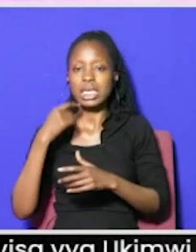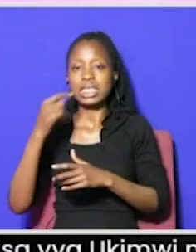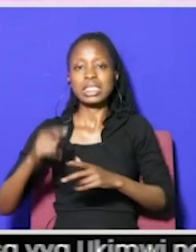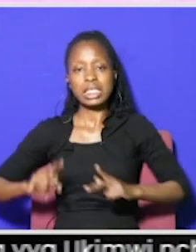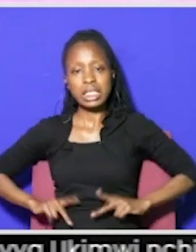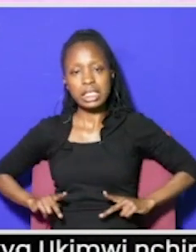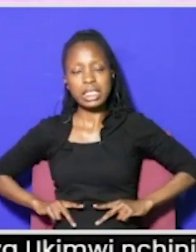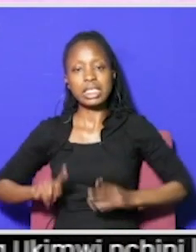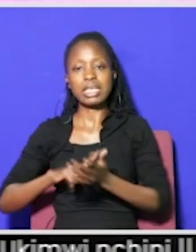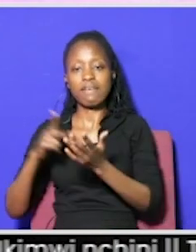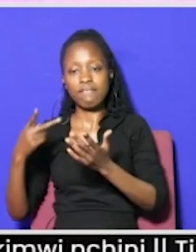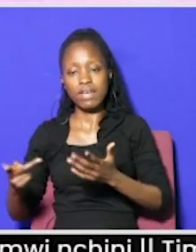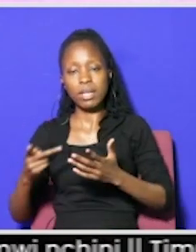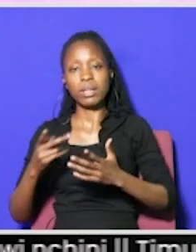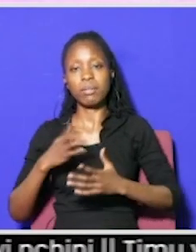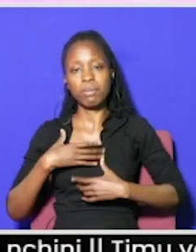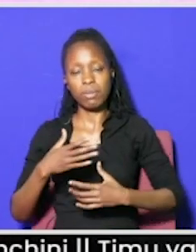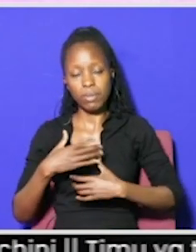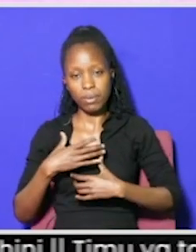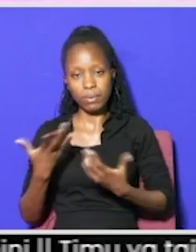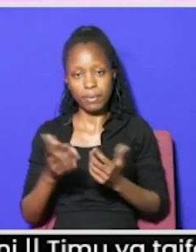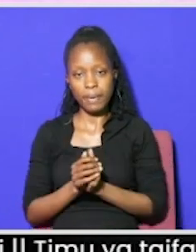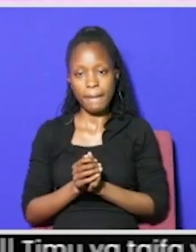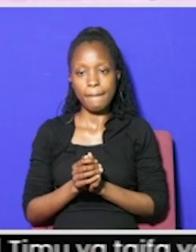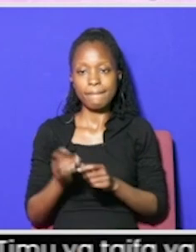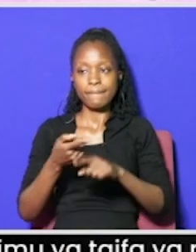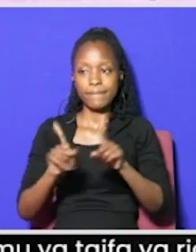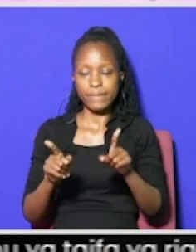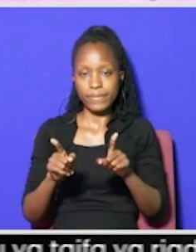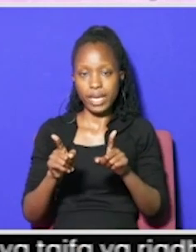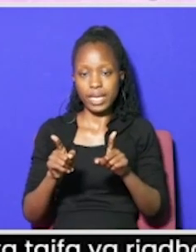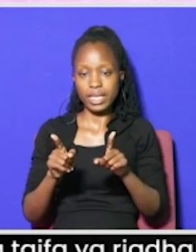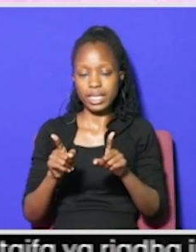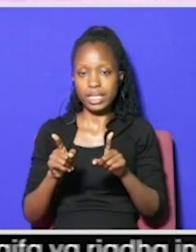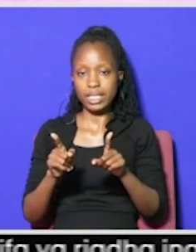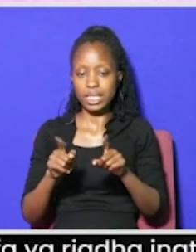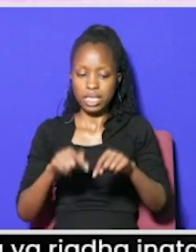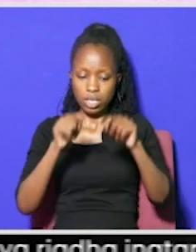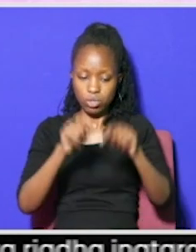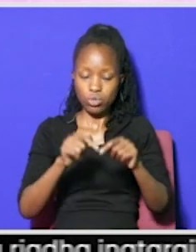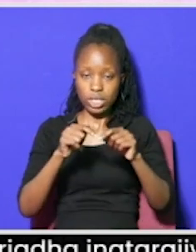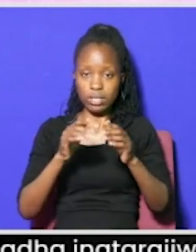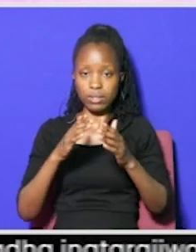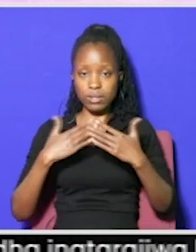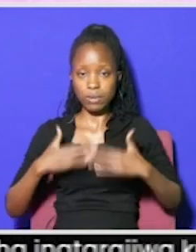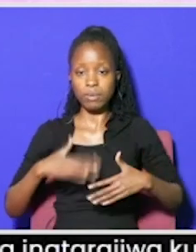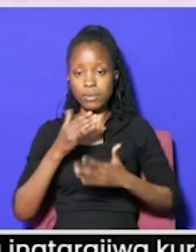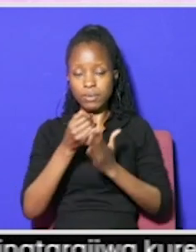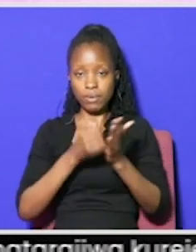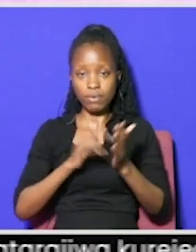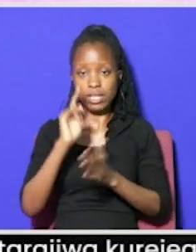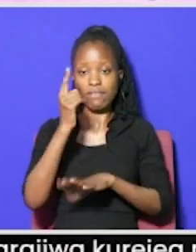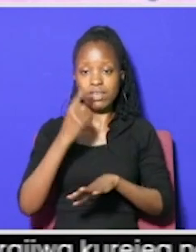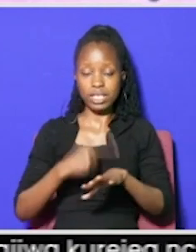failure, aspiration pneumonia. Lakini kulingana na autopsy ya leo, mamangu for the first